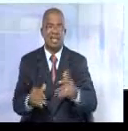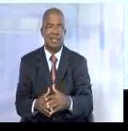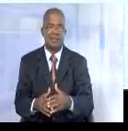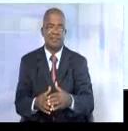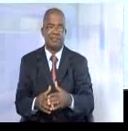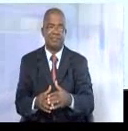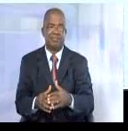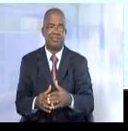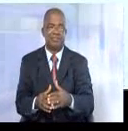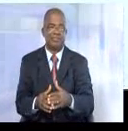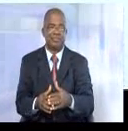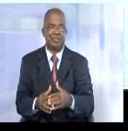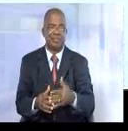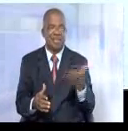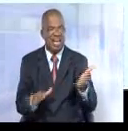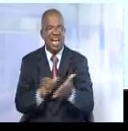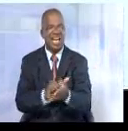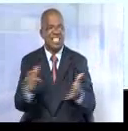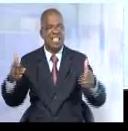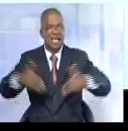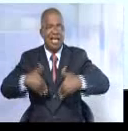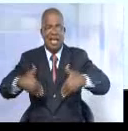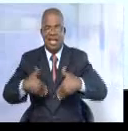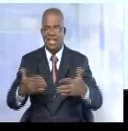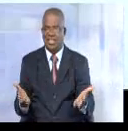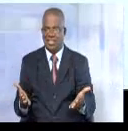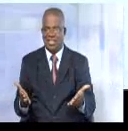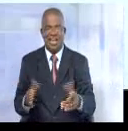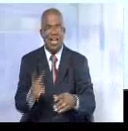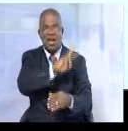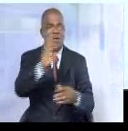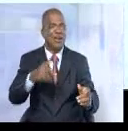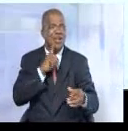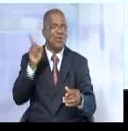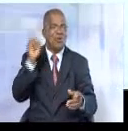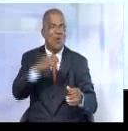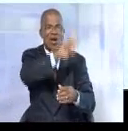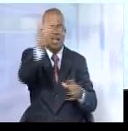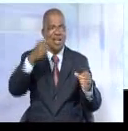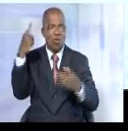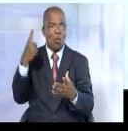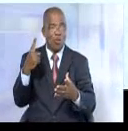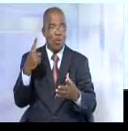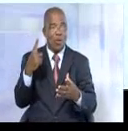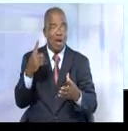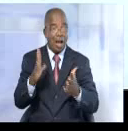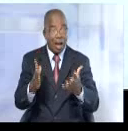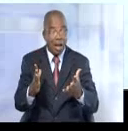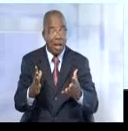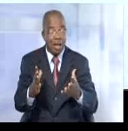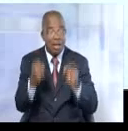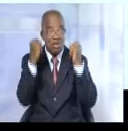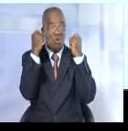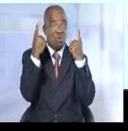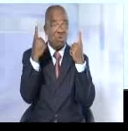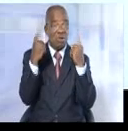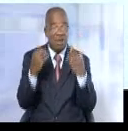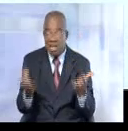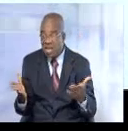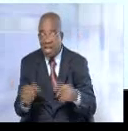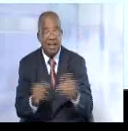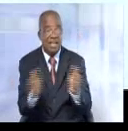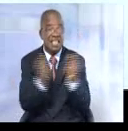de rentrer dans l'eau. Ça, quand les gars pêchent, ils m'arrêtent au bout et puis les regardent. Quand les gars sont là, ça dit 5 lèvres, 26 là, c'est rempli. C'est les demandes